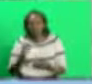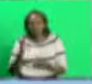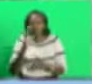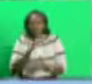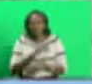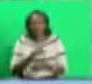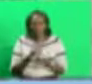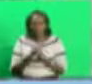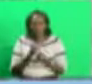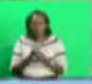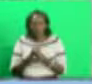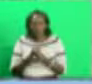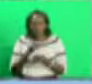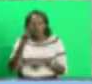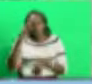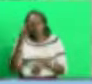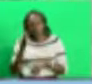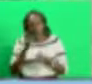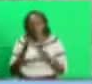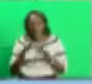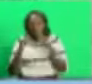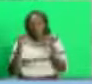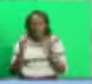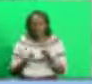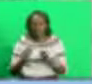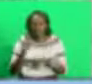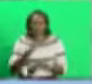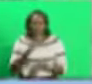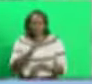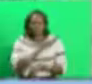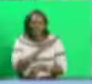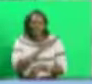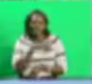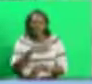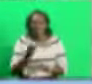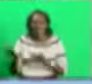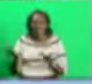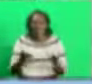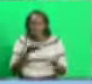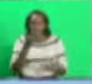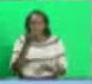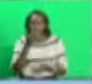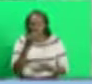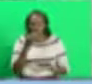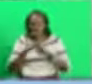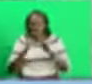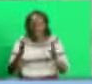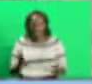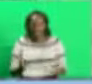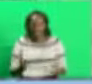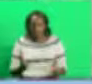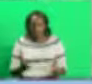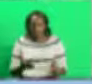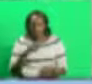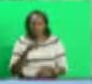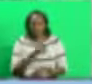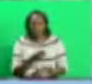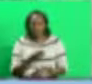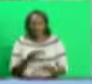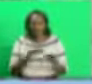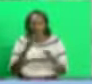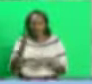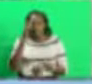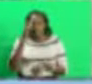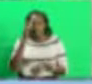hawajui kwamba wanaweza kutumia talanta yao kuwaletea chakula mezani. Sivyo kwake Sairo msanii kama